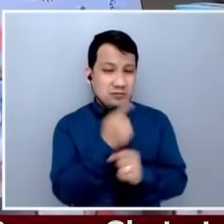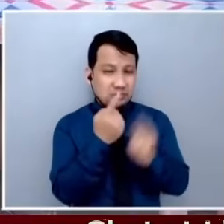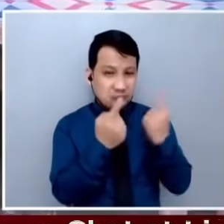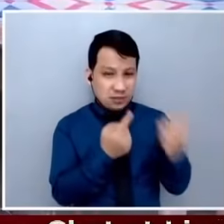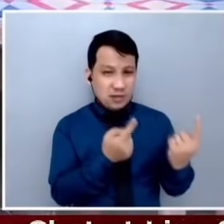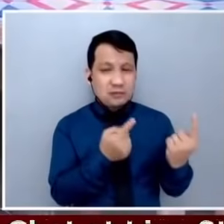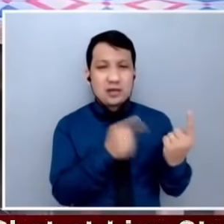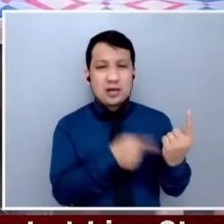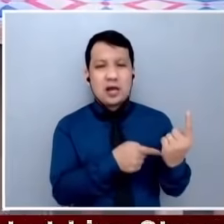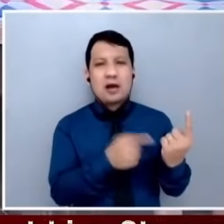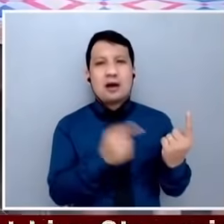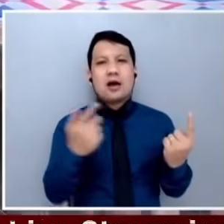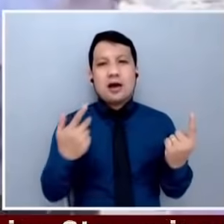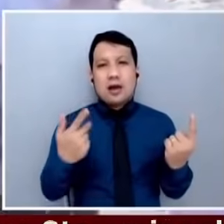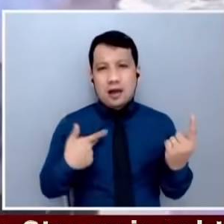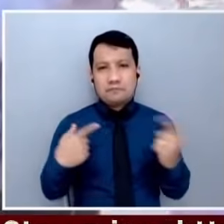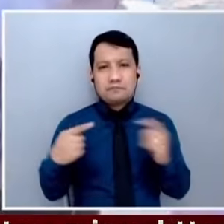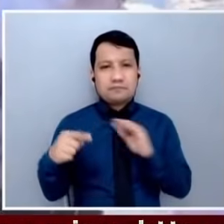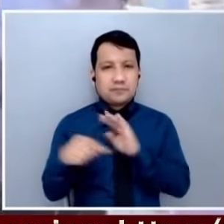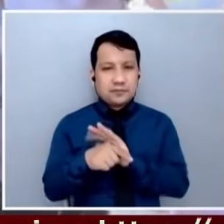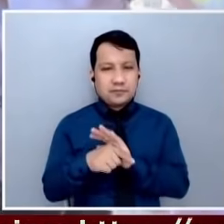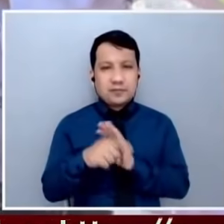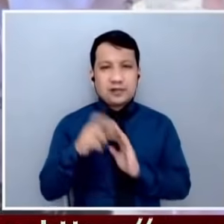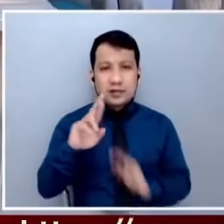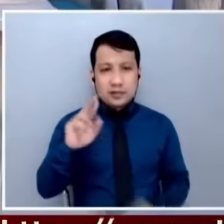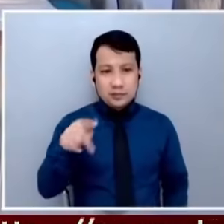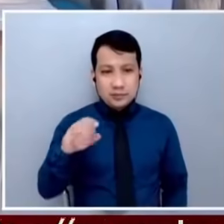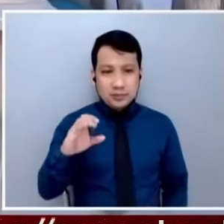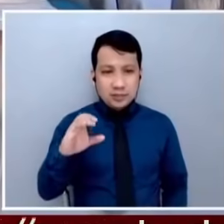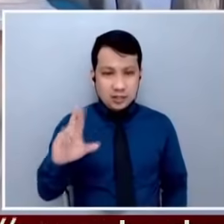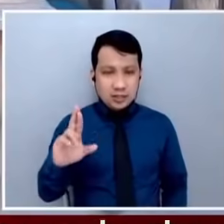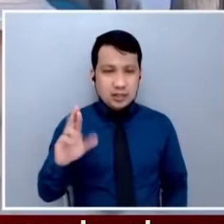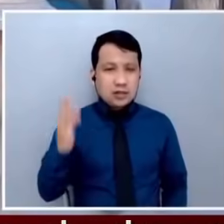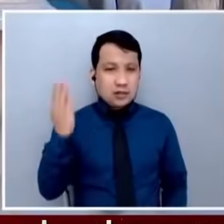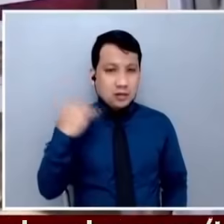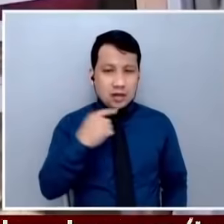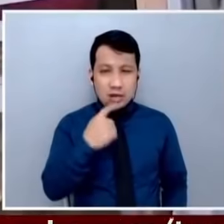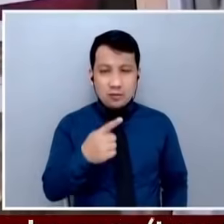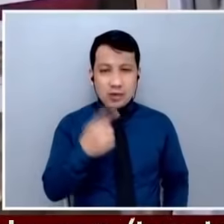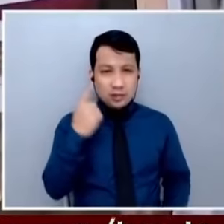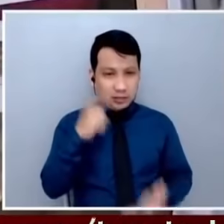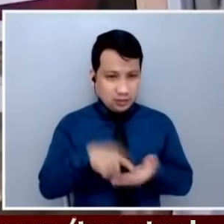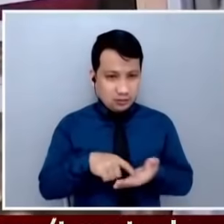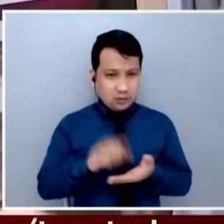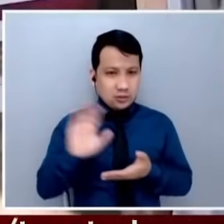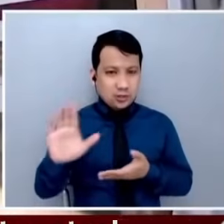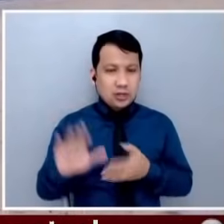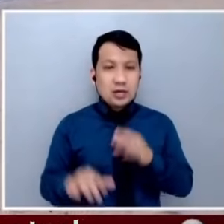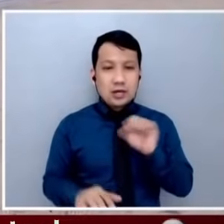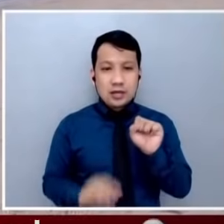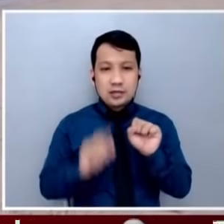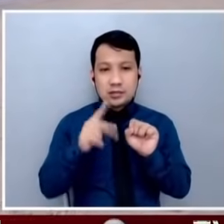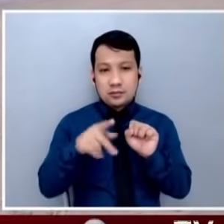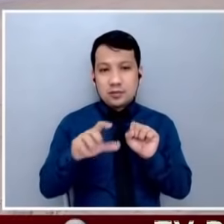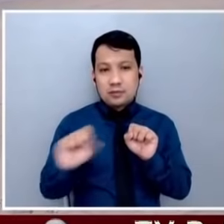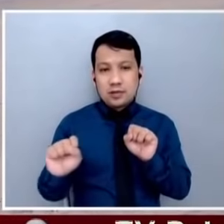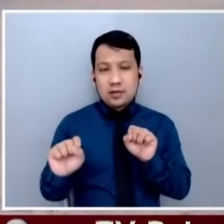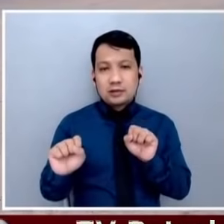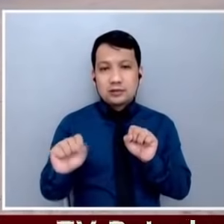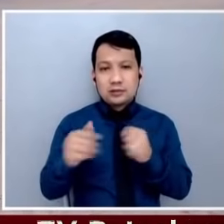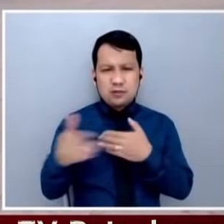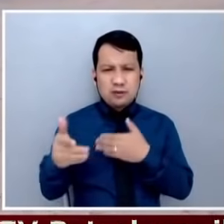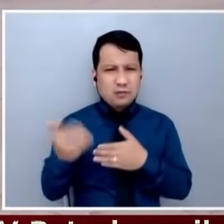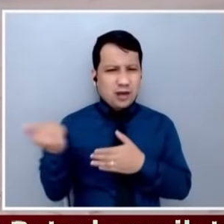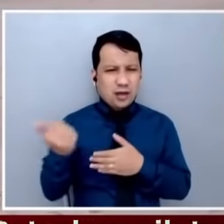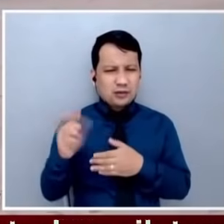dapat ay meron pa rin siyang negatibong RT-PCR result at meron pa rin registration doon sa S-Pass. Ngayon pagdating sa ibang LGU